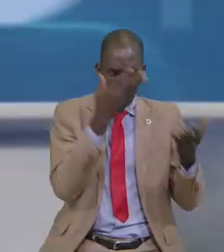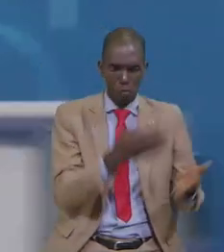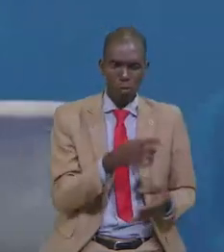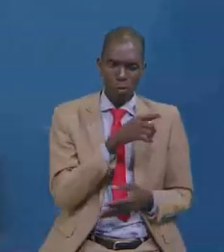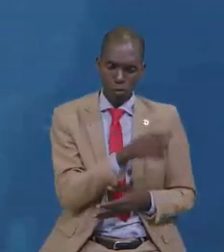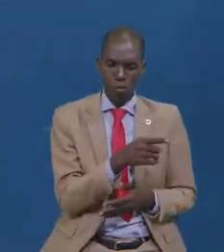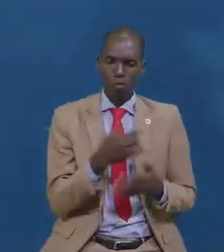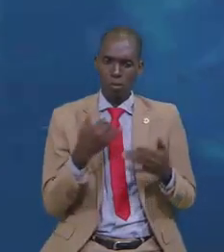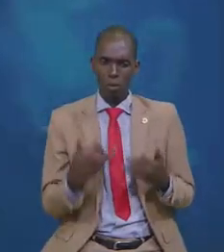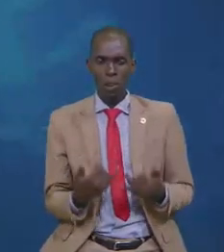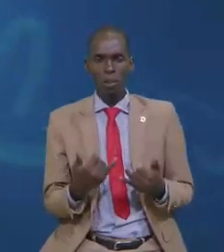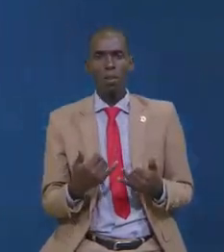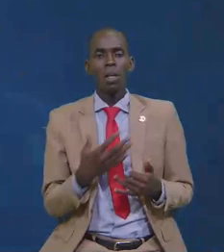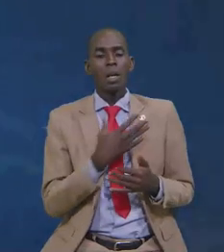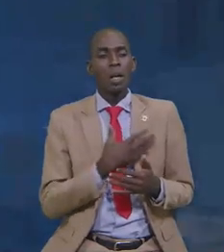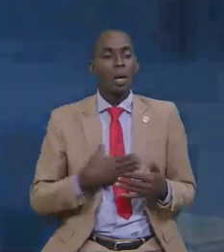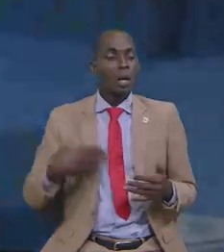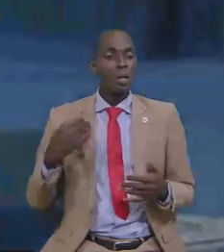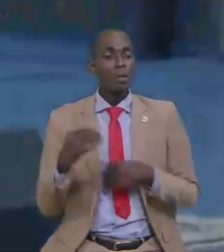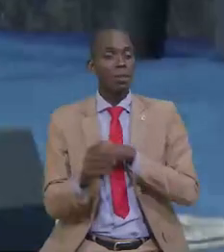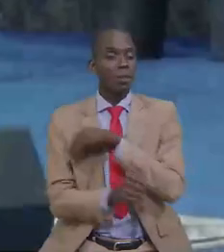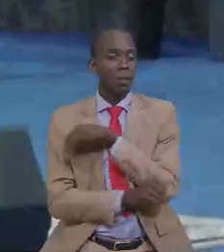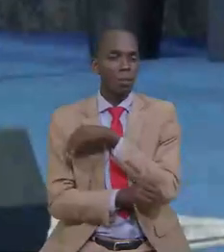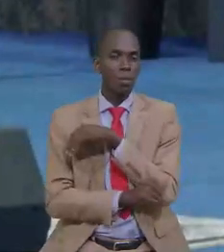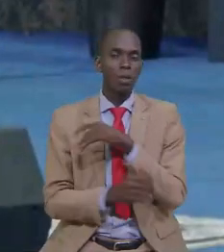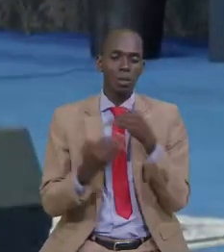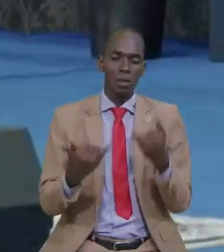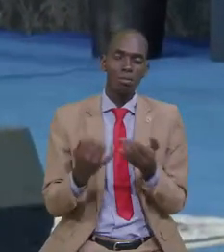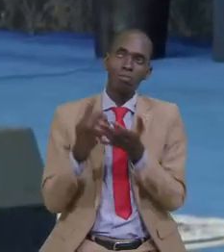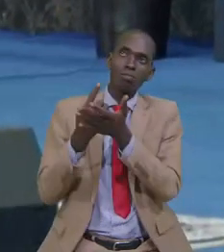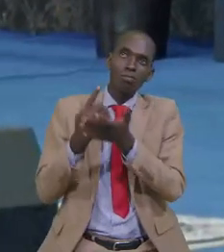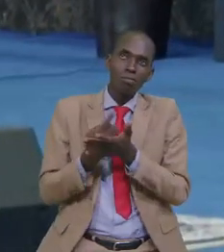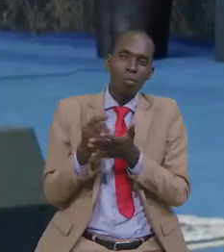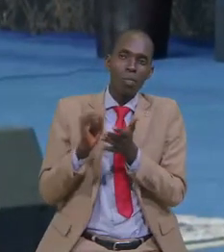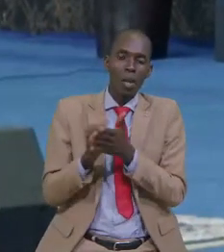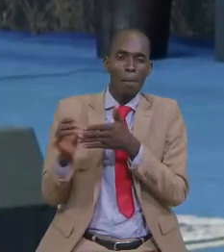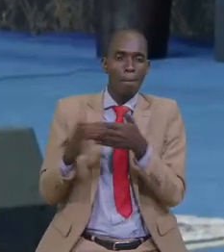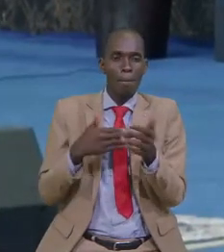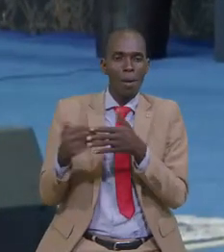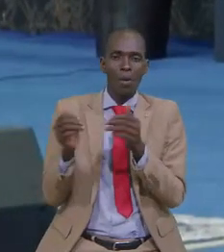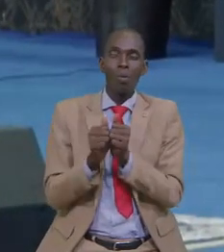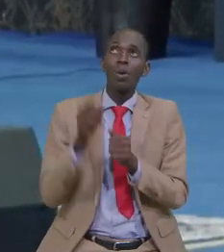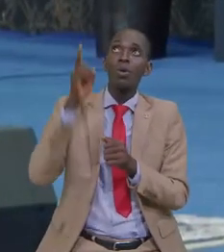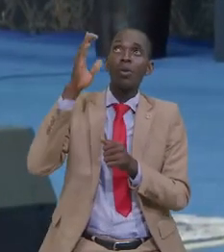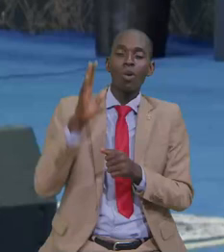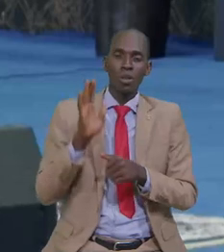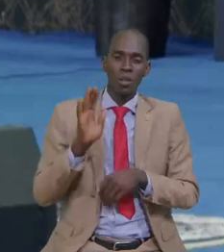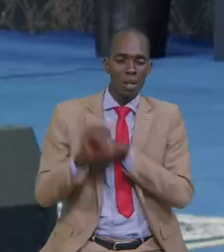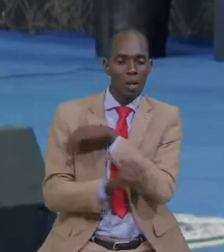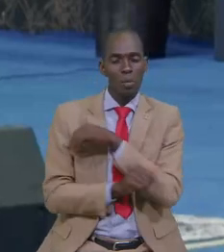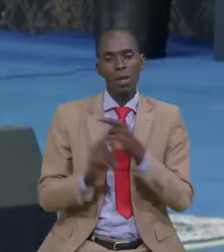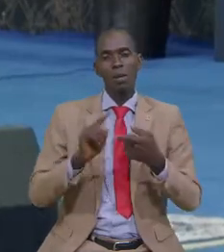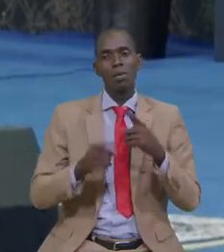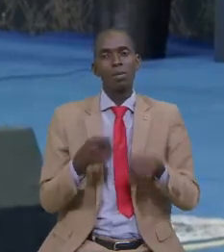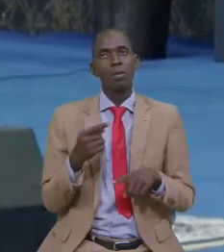eux. Et la bénédiction d'Abraham, c'est que il pouvait discuter avec